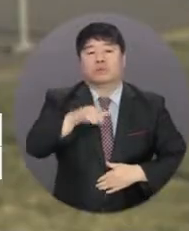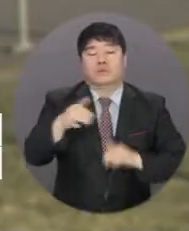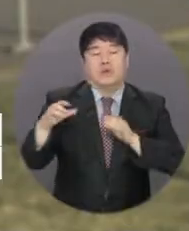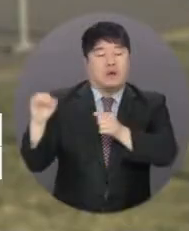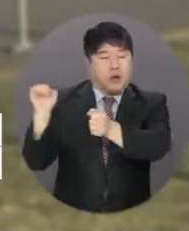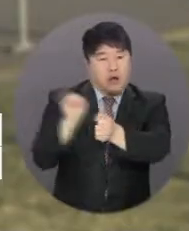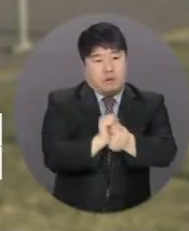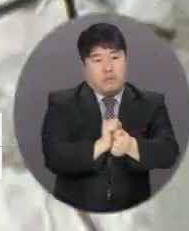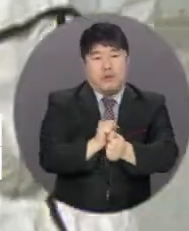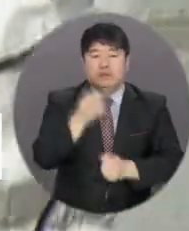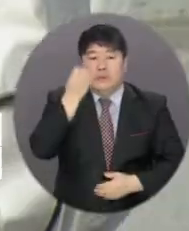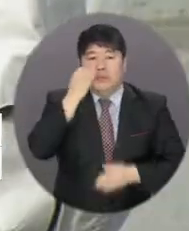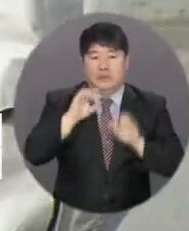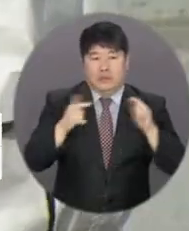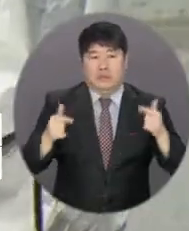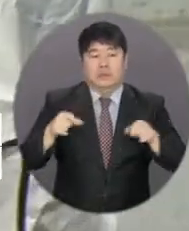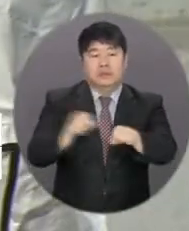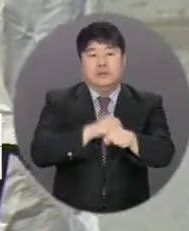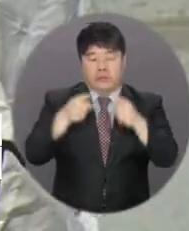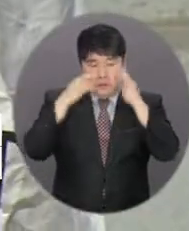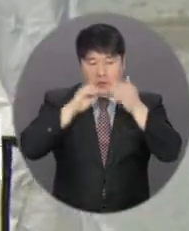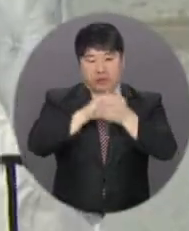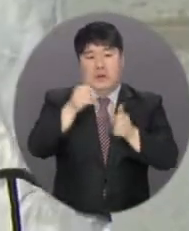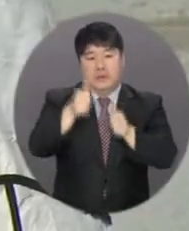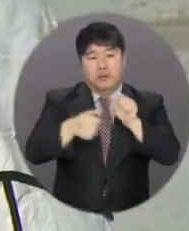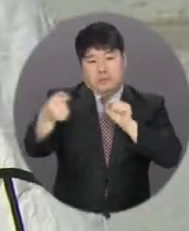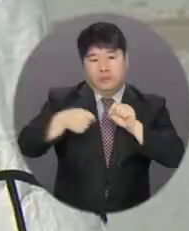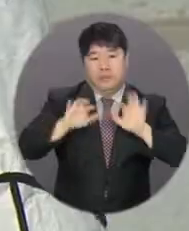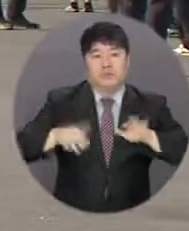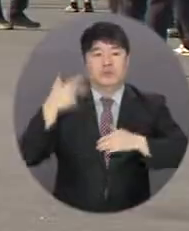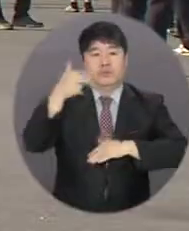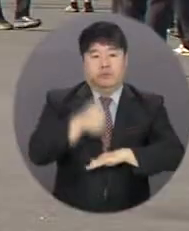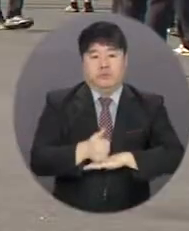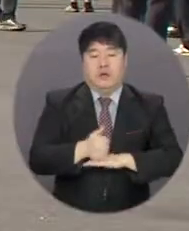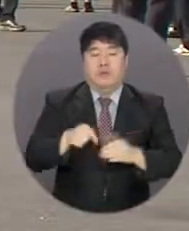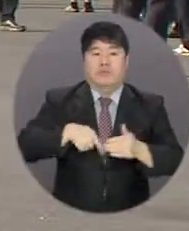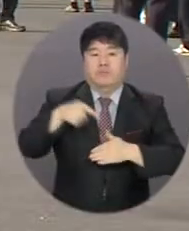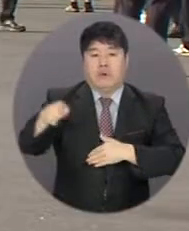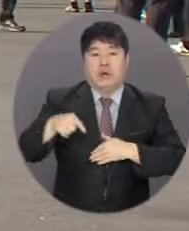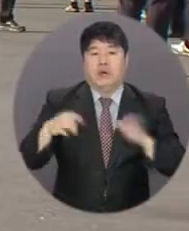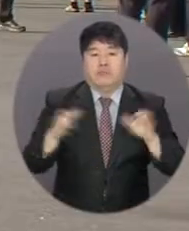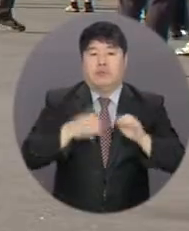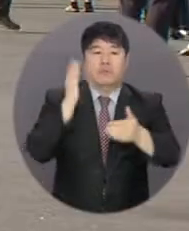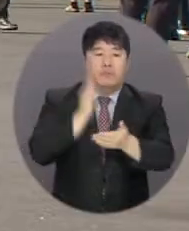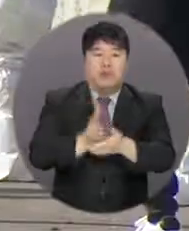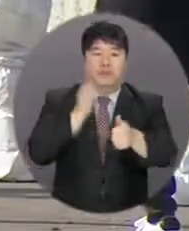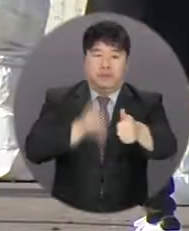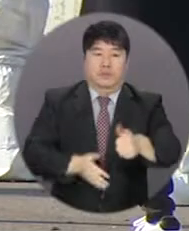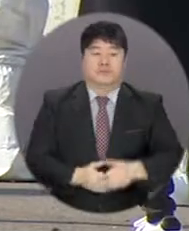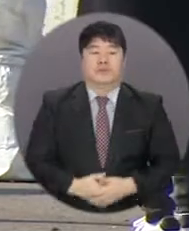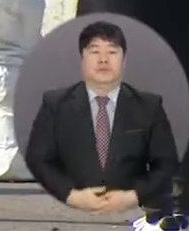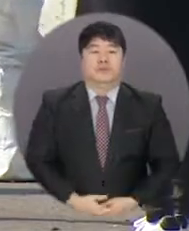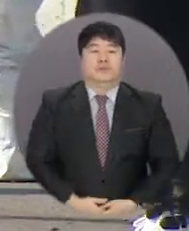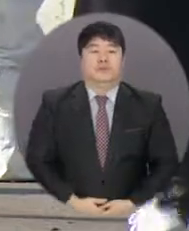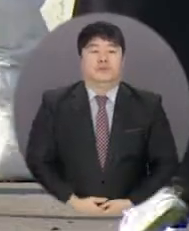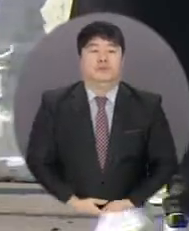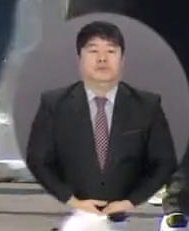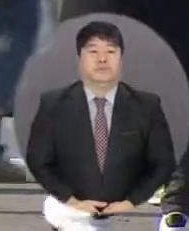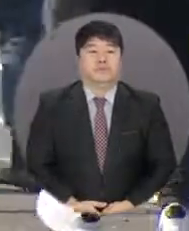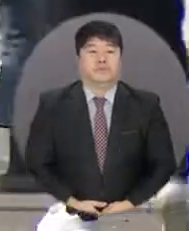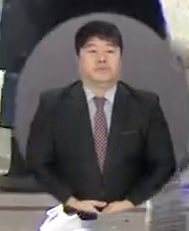않을 상황 이라며 특히 수능시험을 앞둔 이번 주말에는 외출과 모임을 자제해달라고 호수가 있습니다 mbc 뉴스 우정은